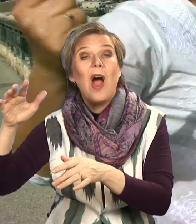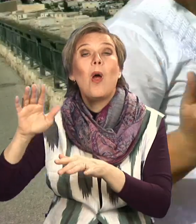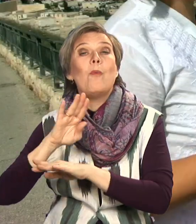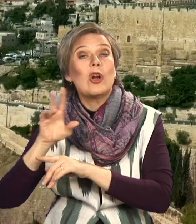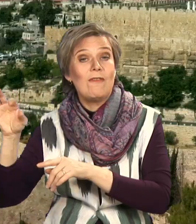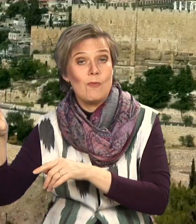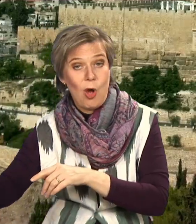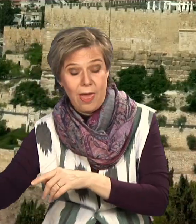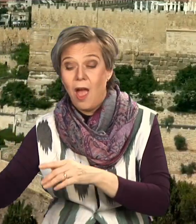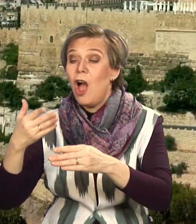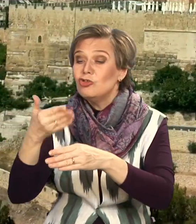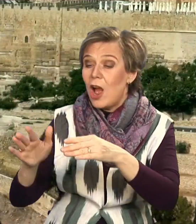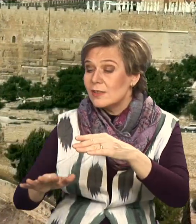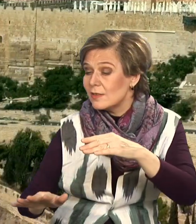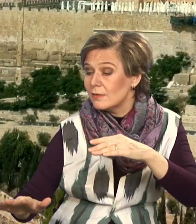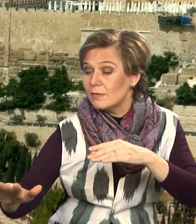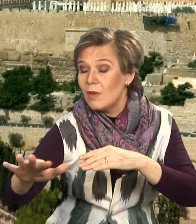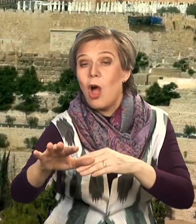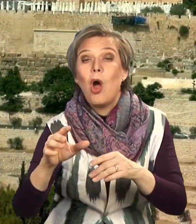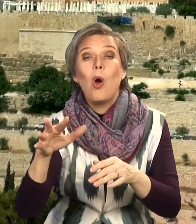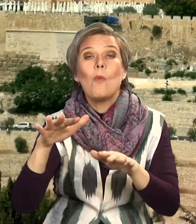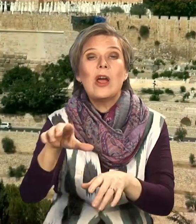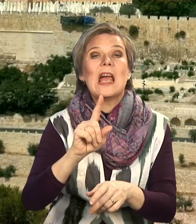горы, и часть потока к морю западному.